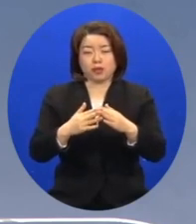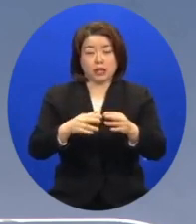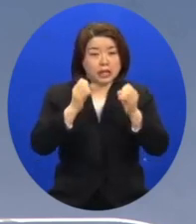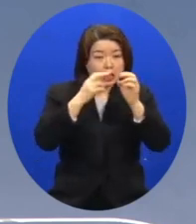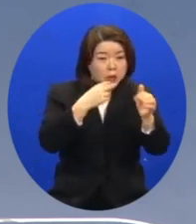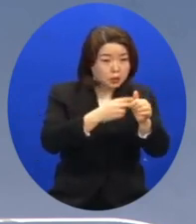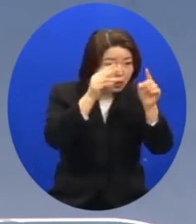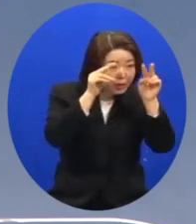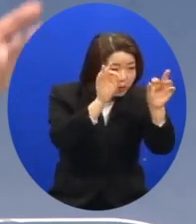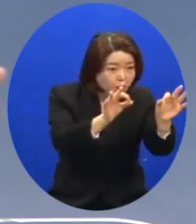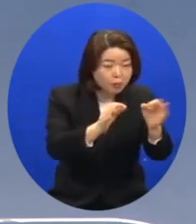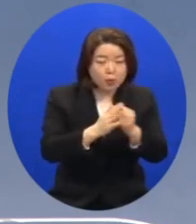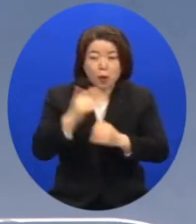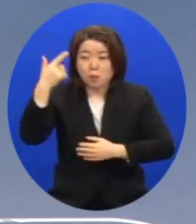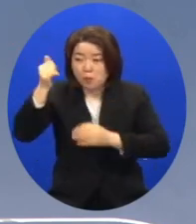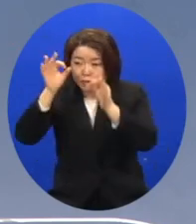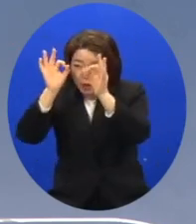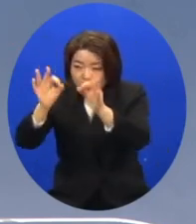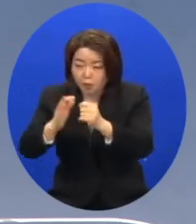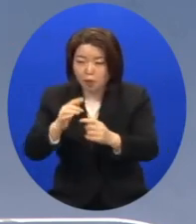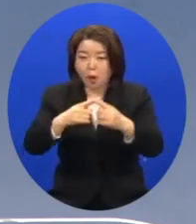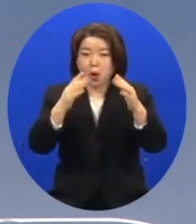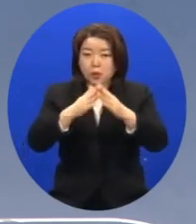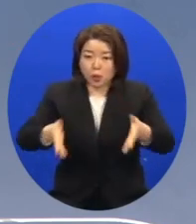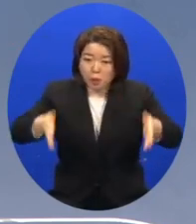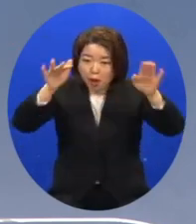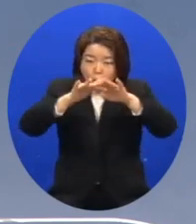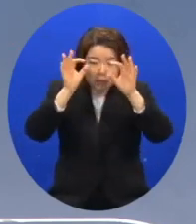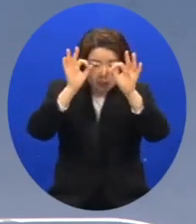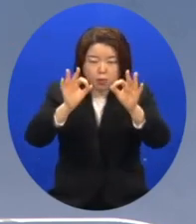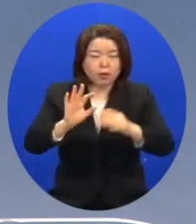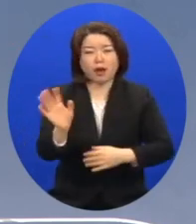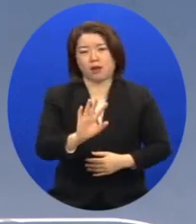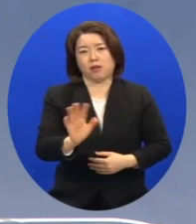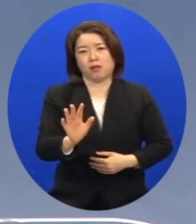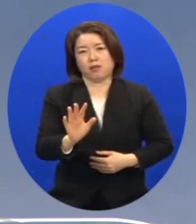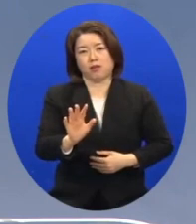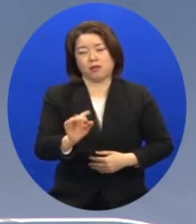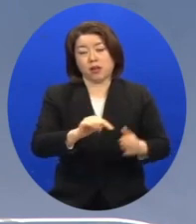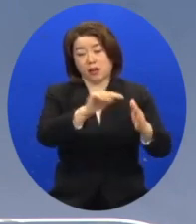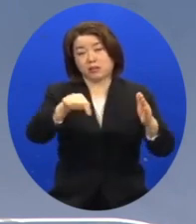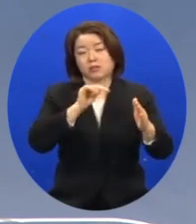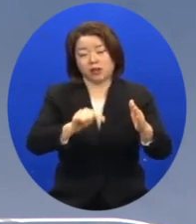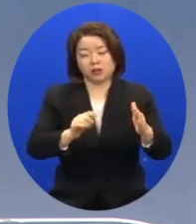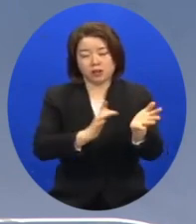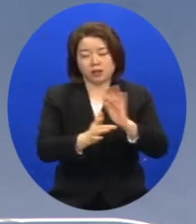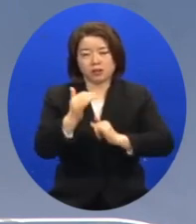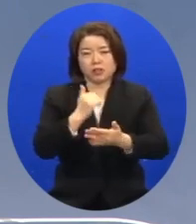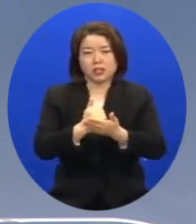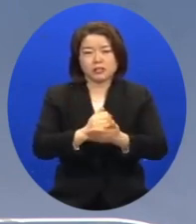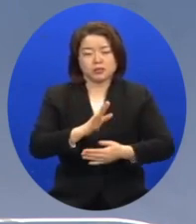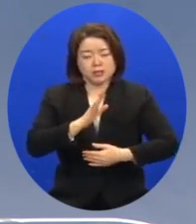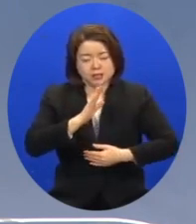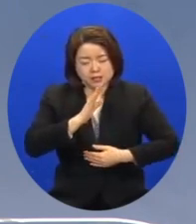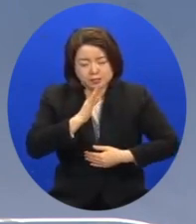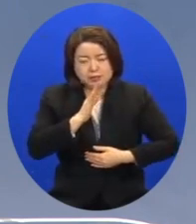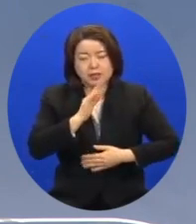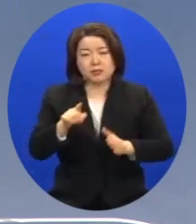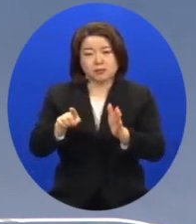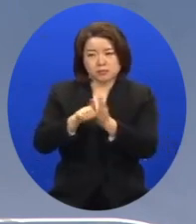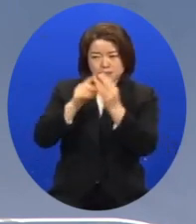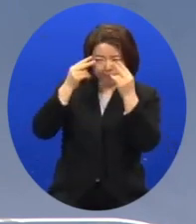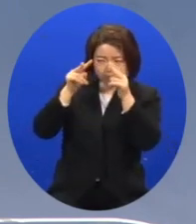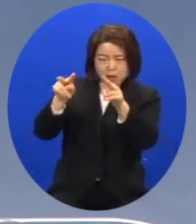목사 바라보거나 예배당 건물 바라보거나 하지 않았어요 예수님이 정말 그들의 진짜 믿음의 대상 이었어요